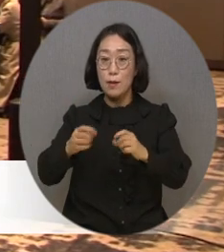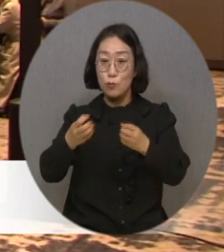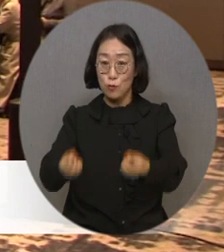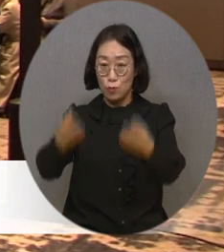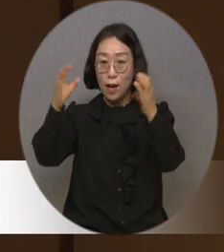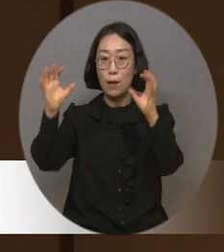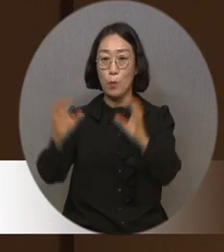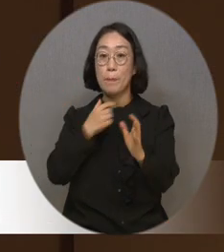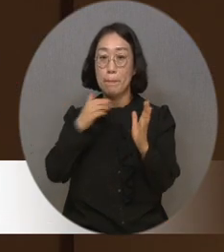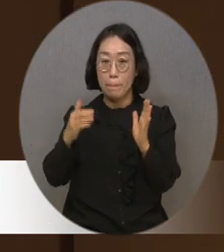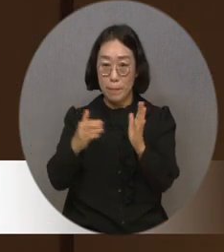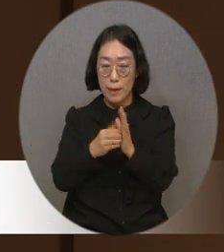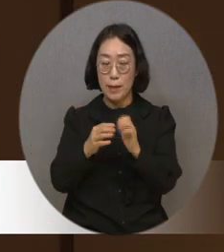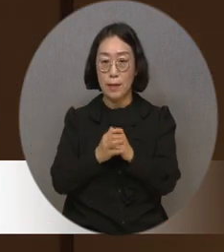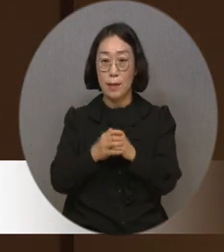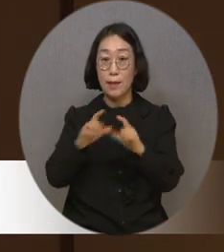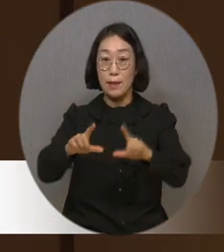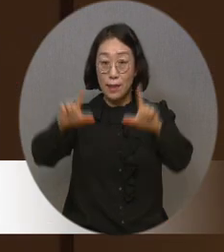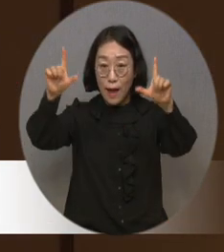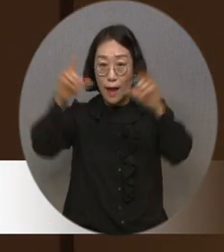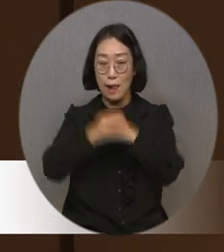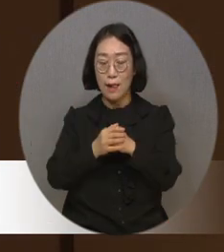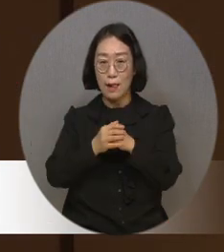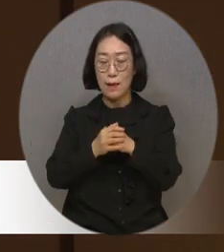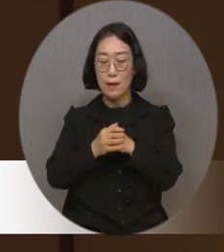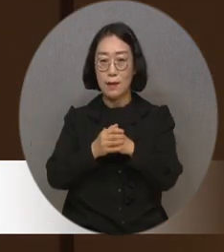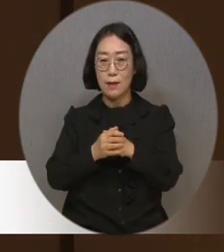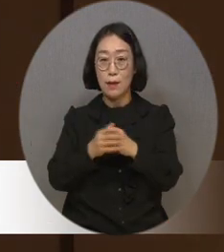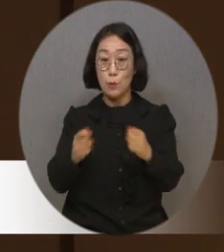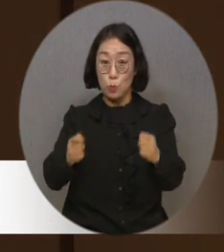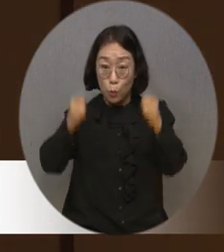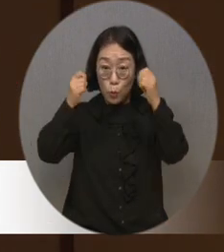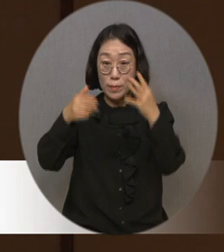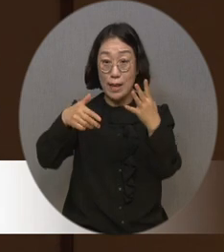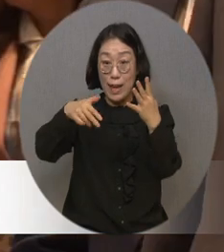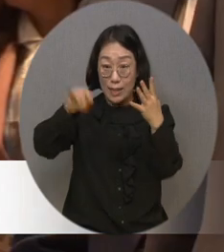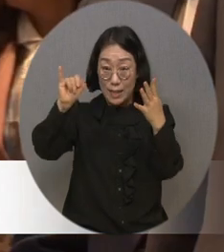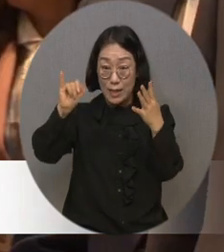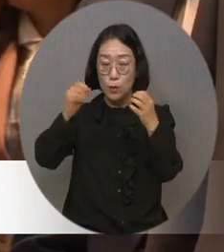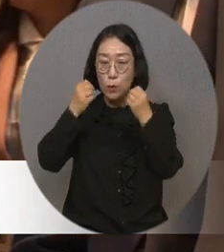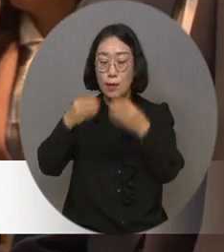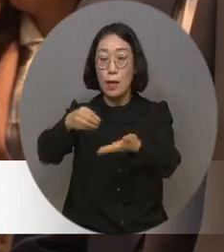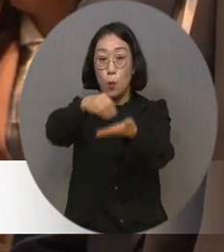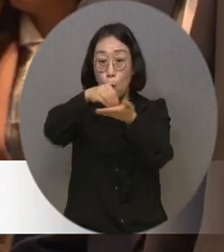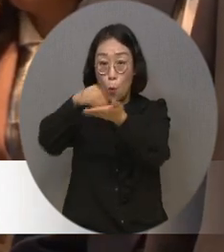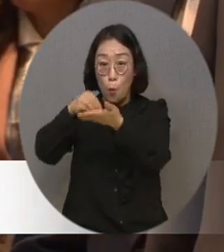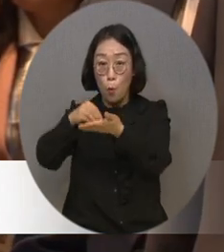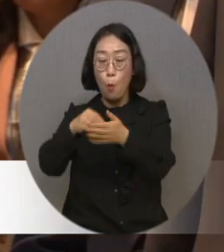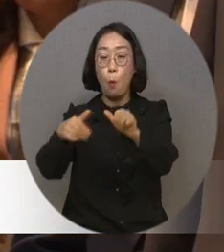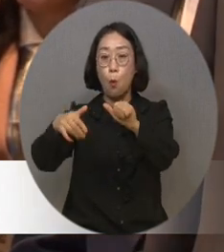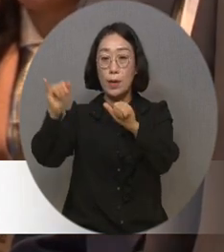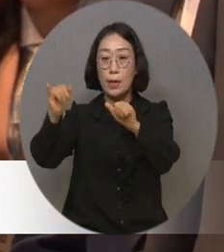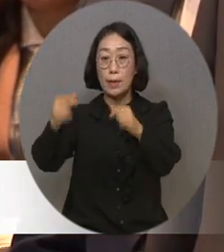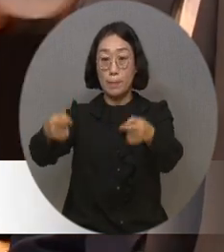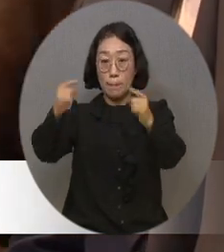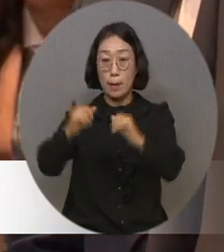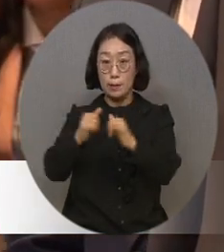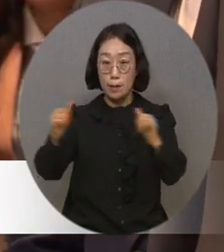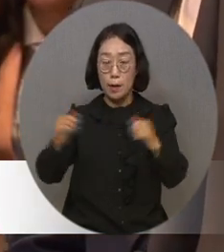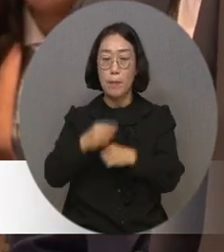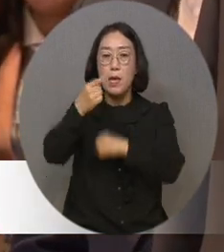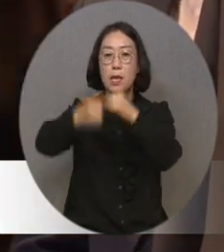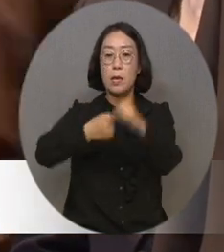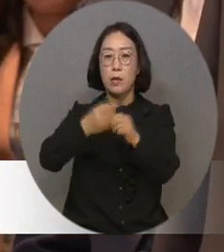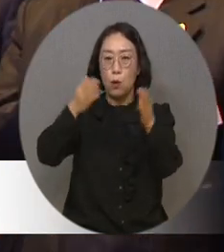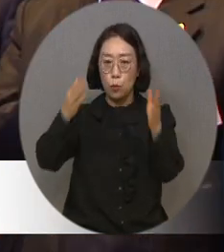진행하였습니다. 이날 행사에서는 충유의 대학 사기 수강생과 오기 입학생들을 비롯해 지난 한 해 동안